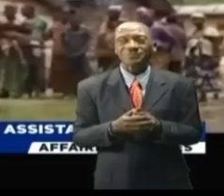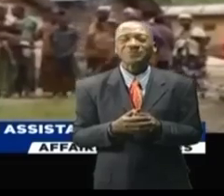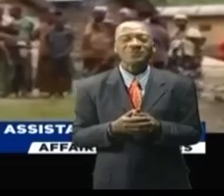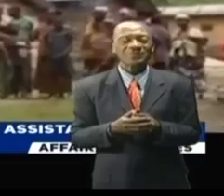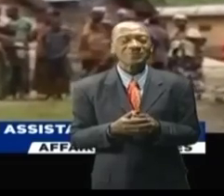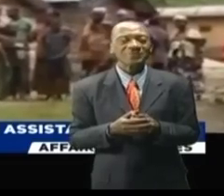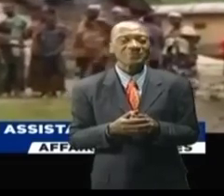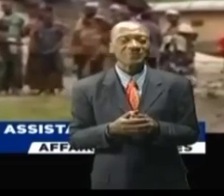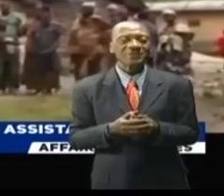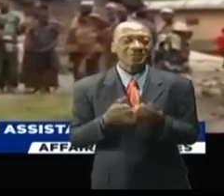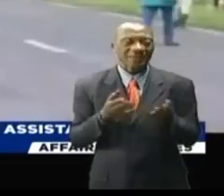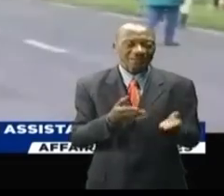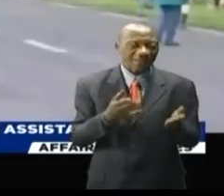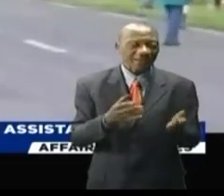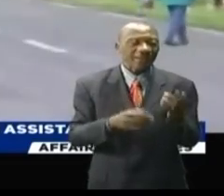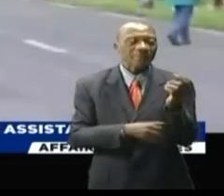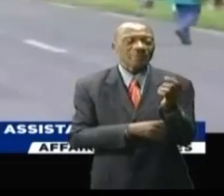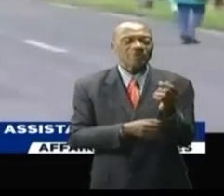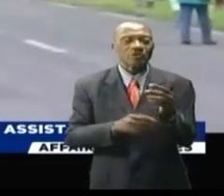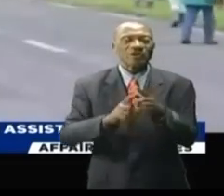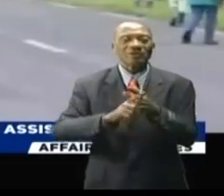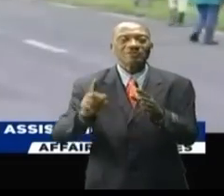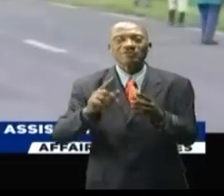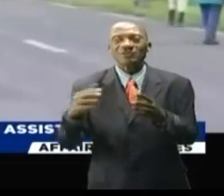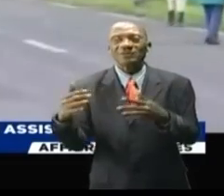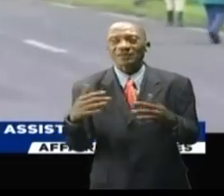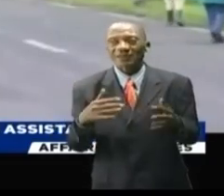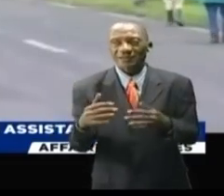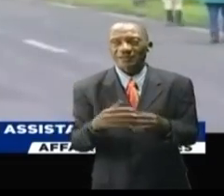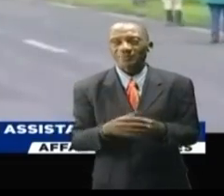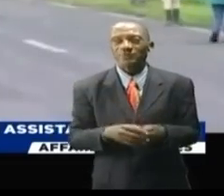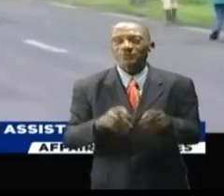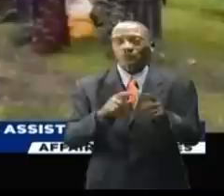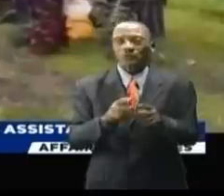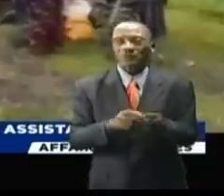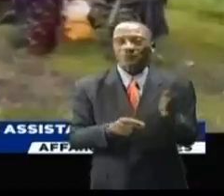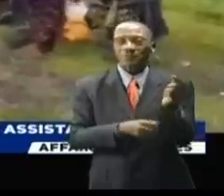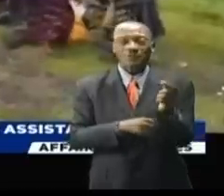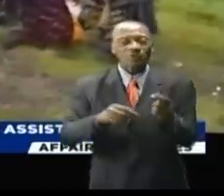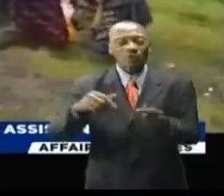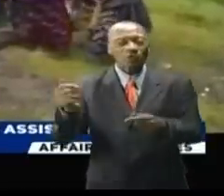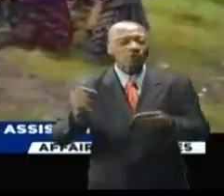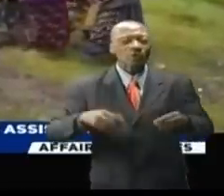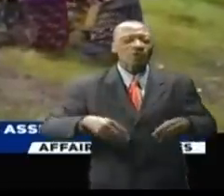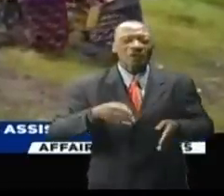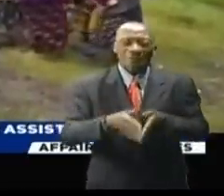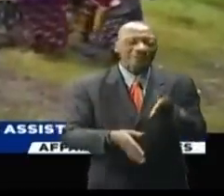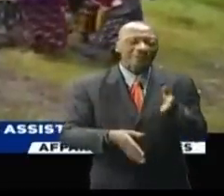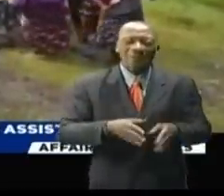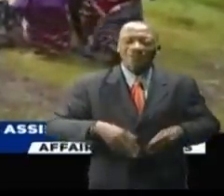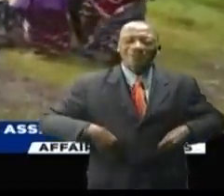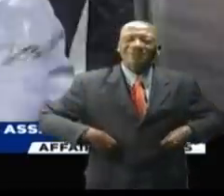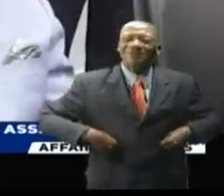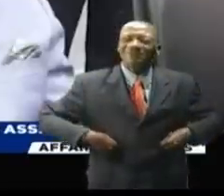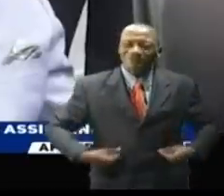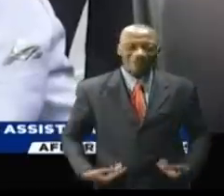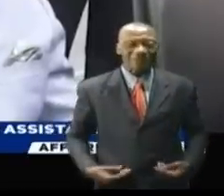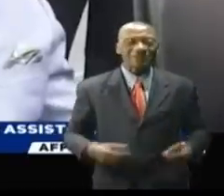guerre, mais aussi ceux qui sont fatigués et qui tombent en cours de route. Aussi pour